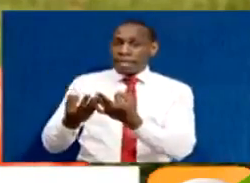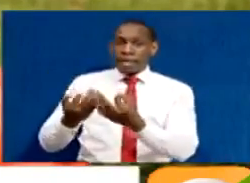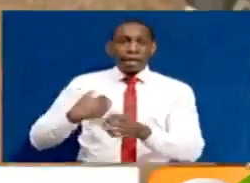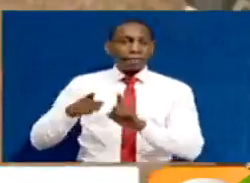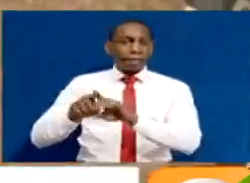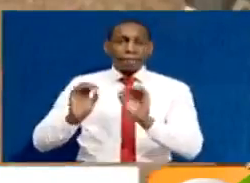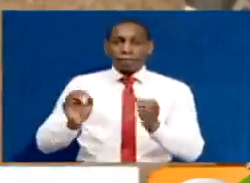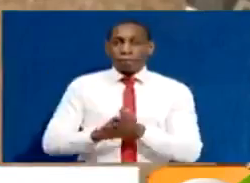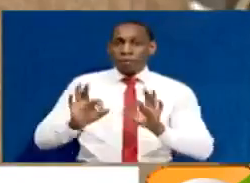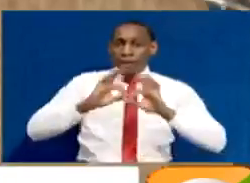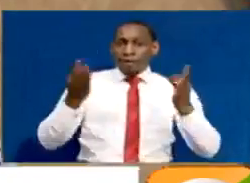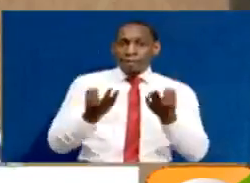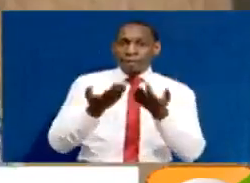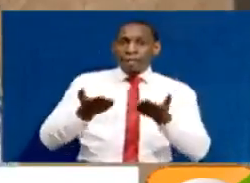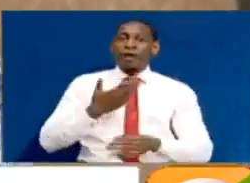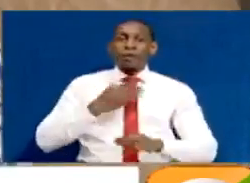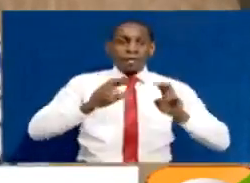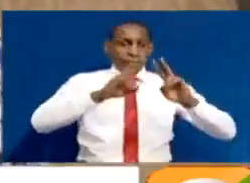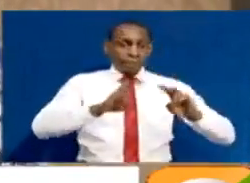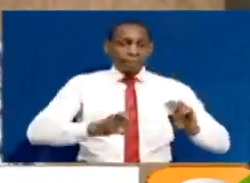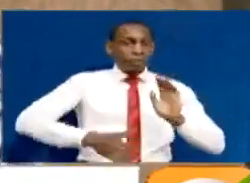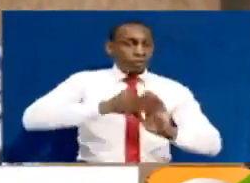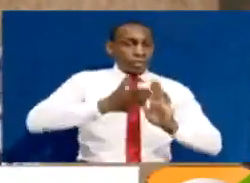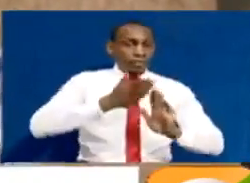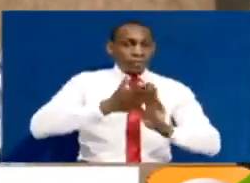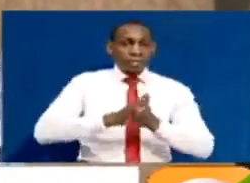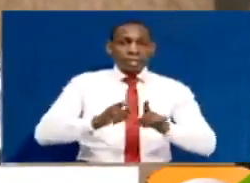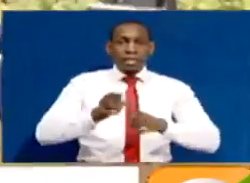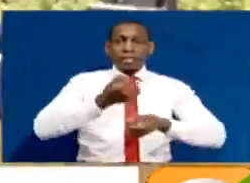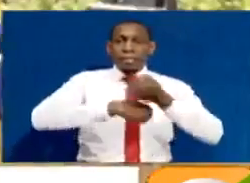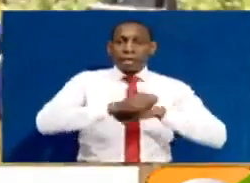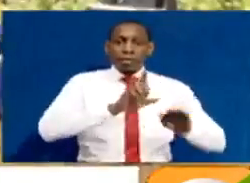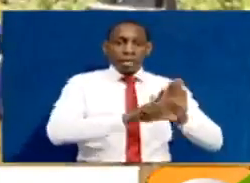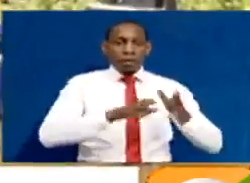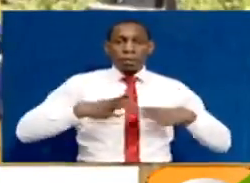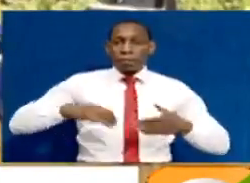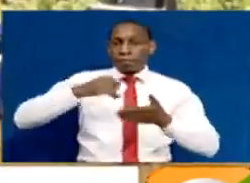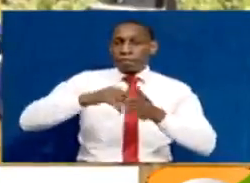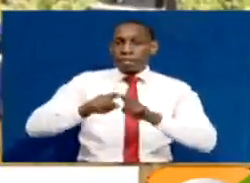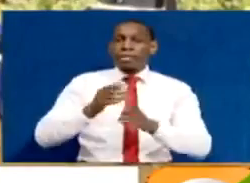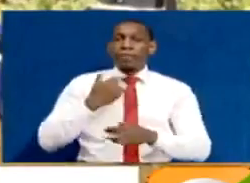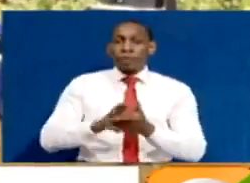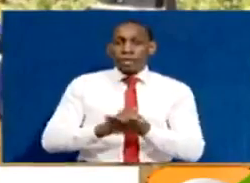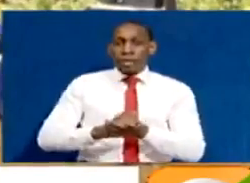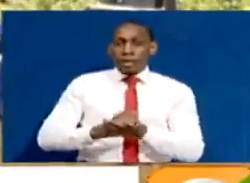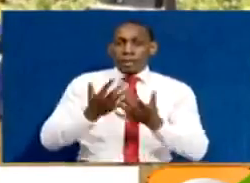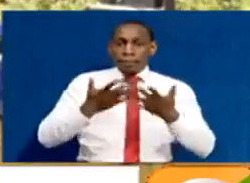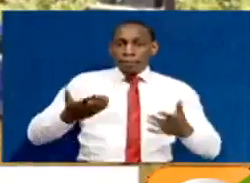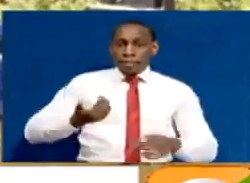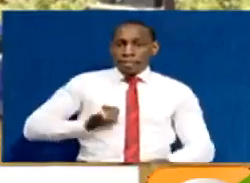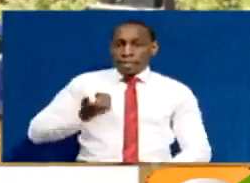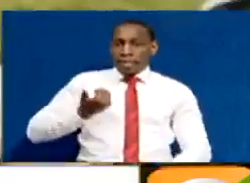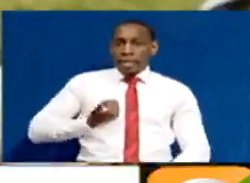hatuko tunapata. Familia hii sasa wakitaka uchunguzi kuharakishwa kuwachukulia hatua wahusika, na wakitaka mali aliyokuwa nayo dada